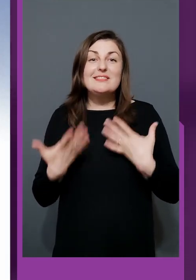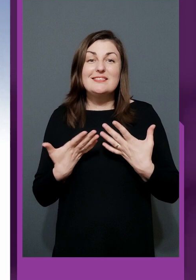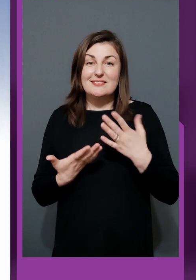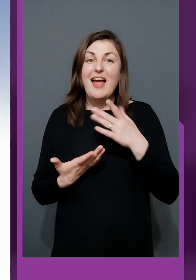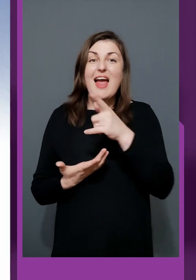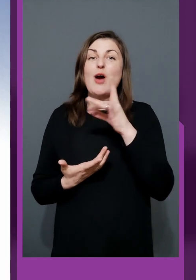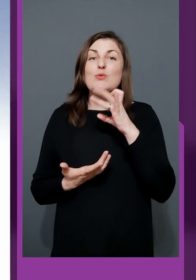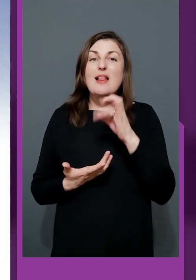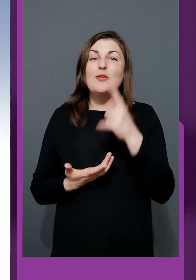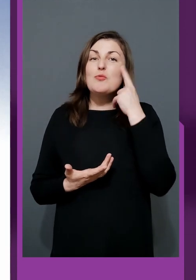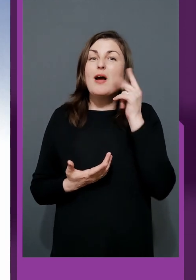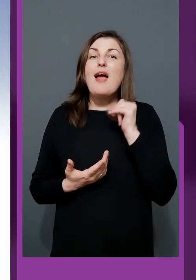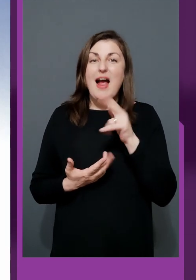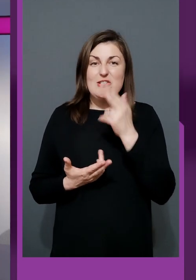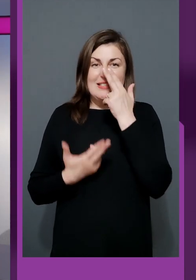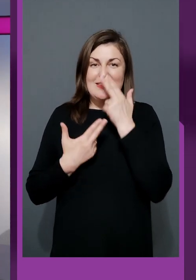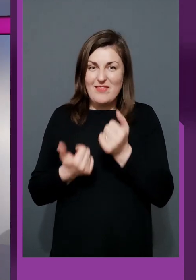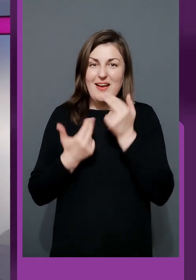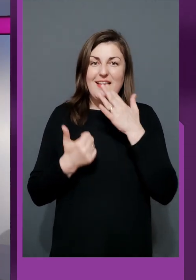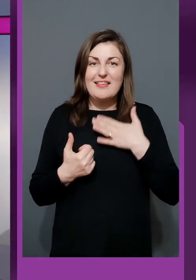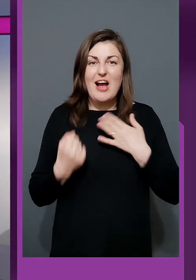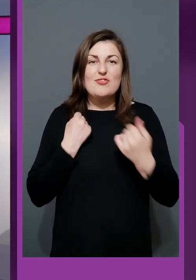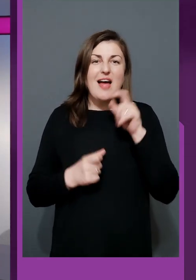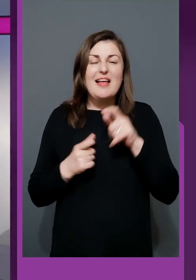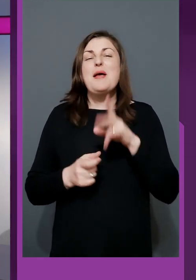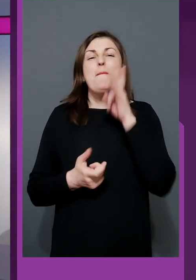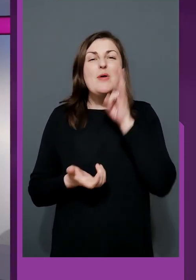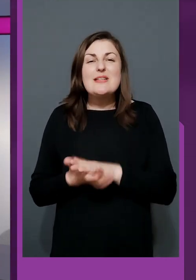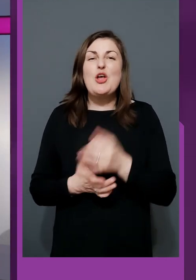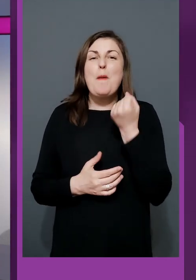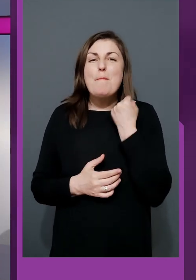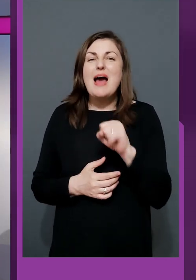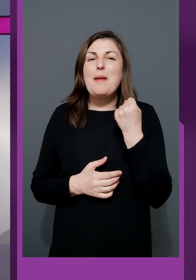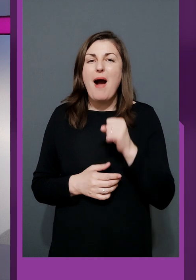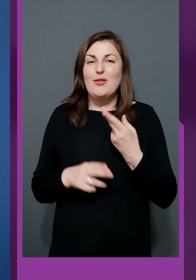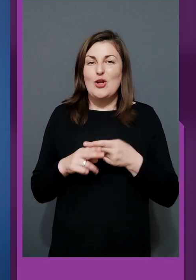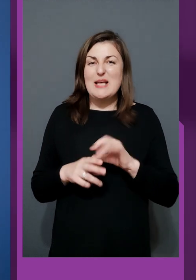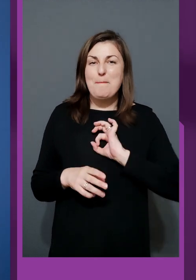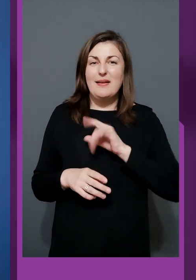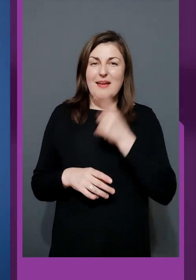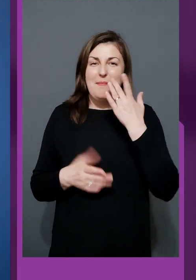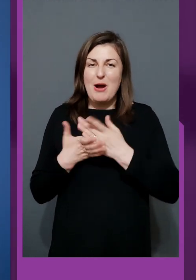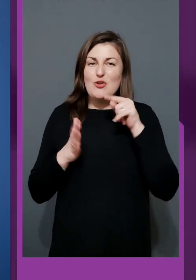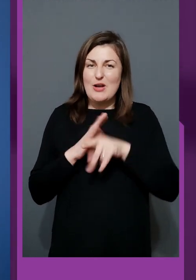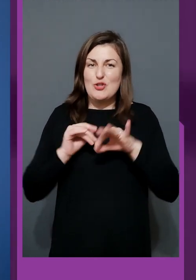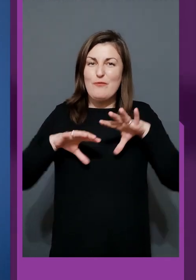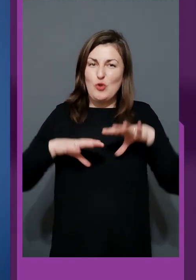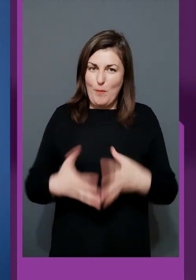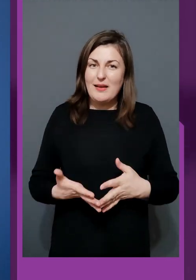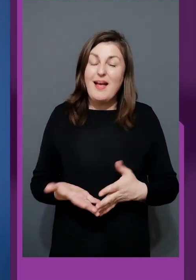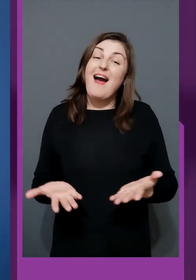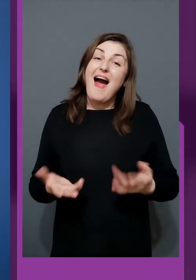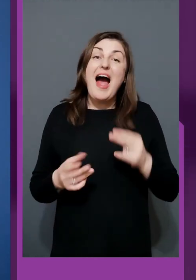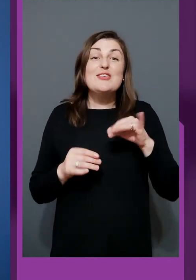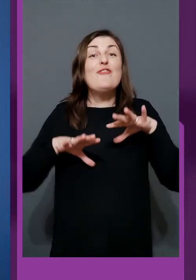руслане як ти думаєш чи не звикли наші атлети постійно перемагати до цих медалей ти маєш на увазі чи втомилися а